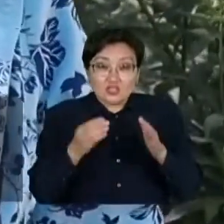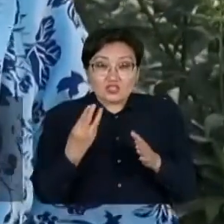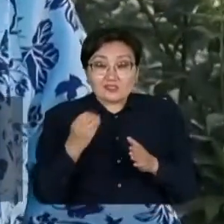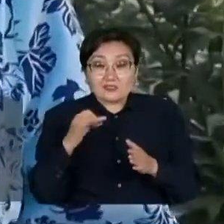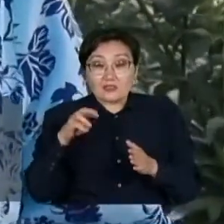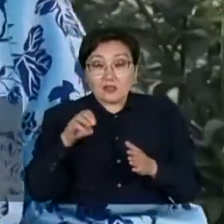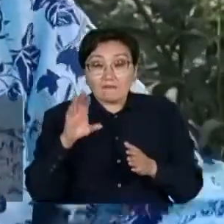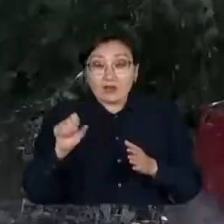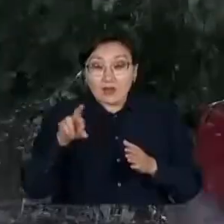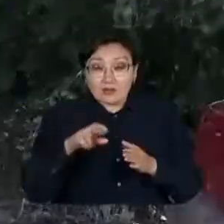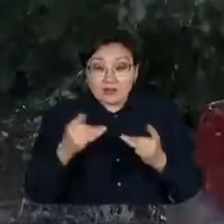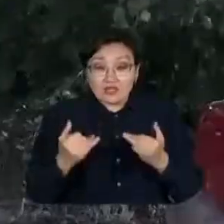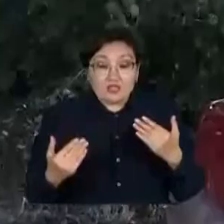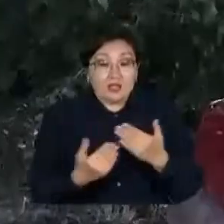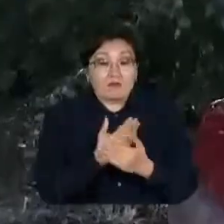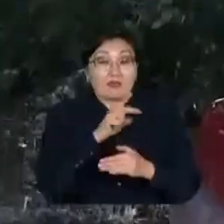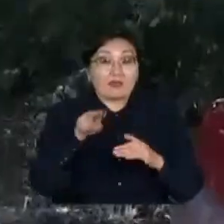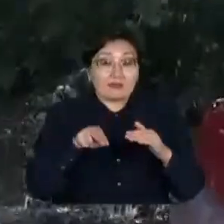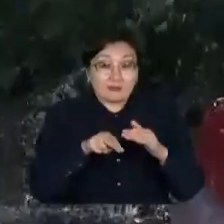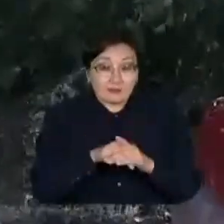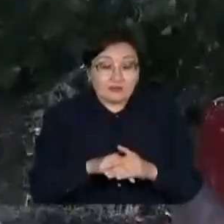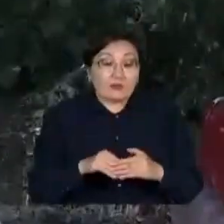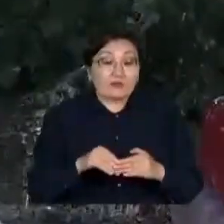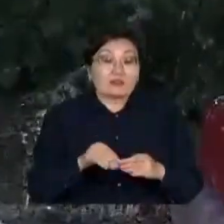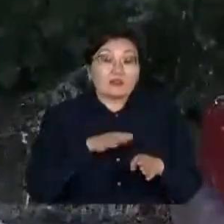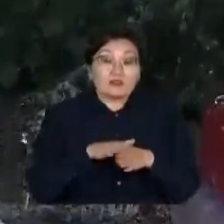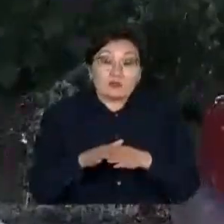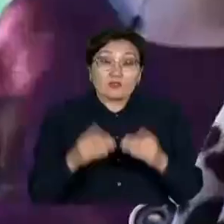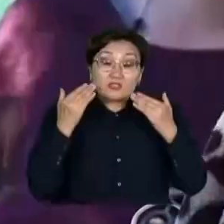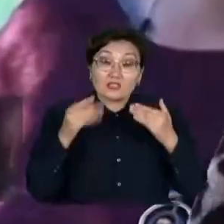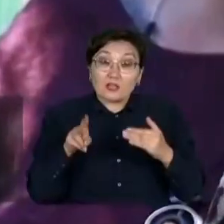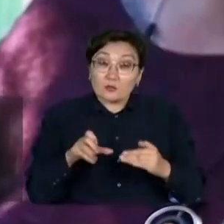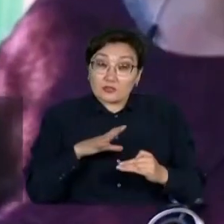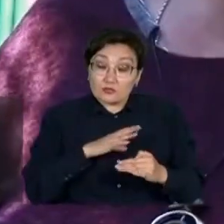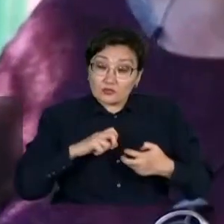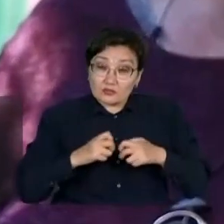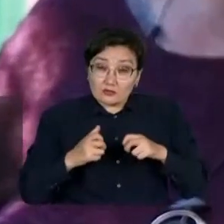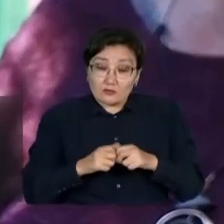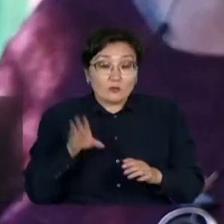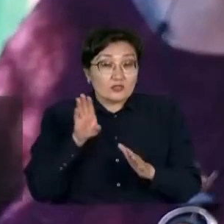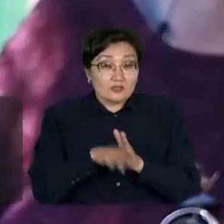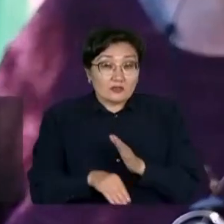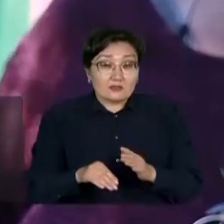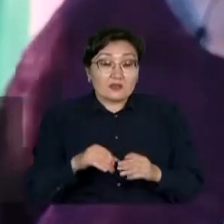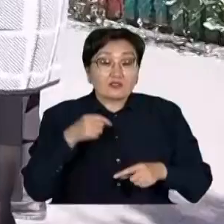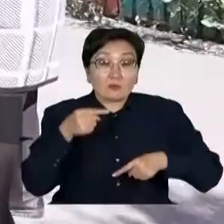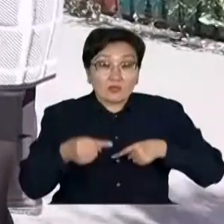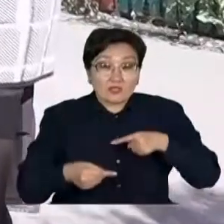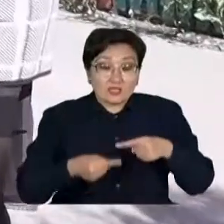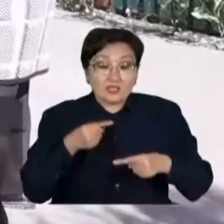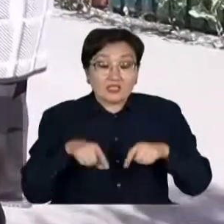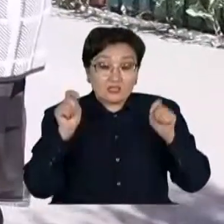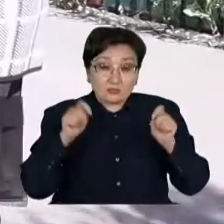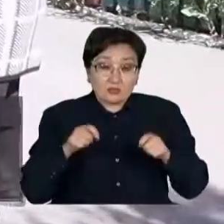Сейчас, значит, нас опять залило. Жители многострадальных домов не знают, как быть. Проблему усугубляют непрекращающиеся